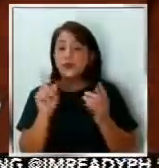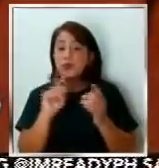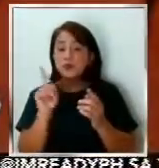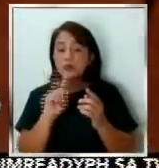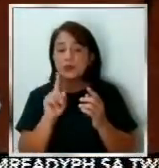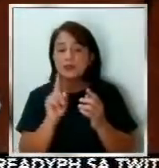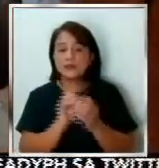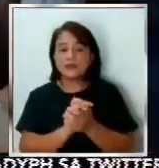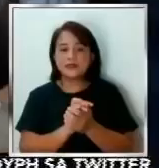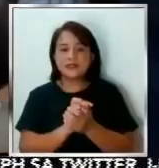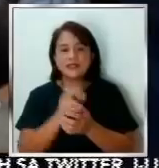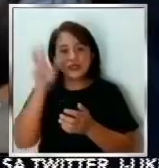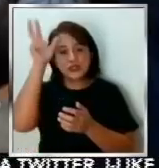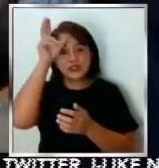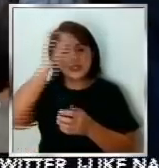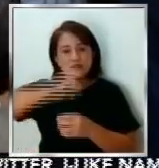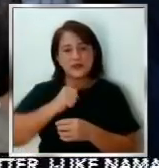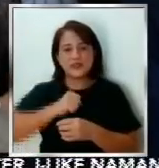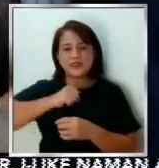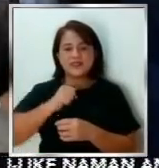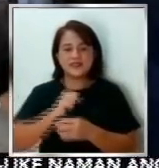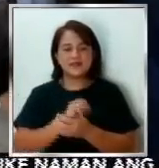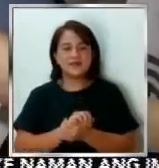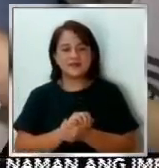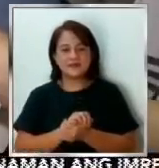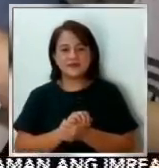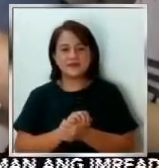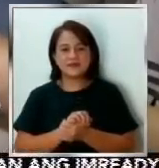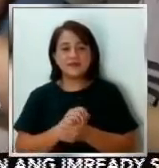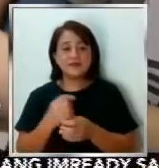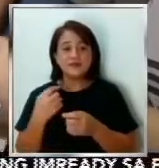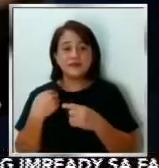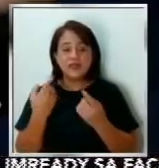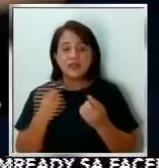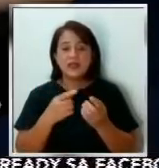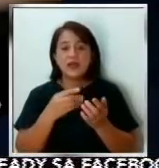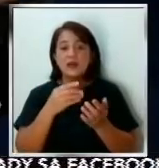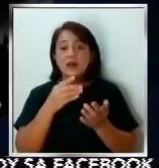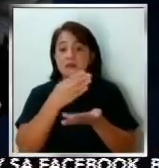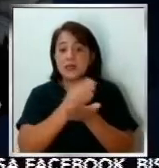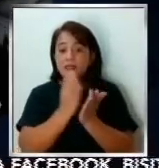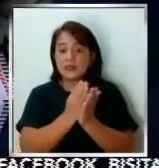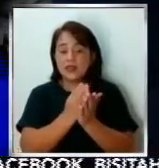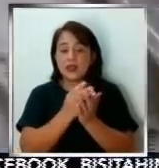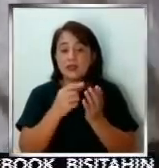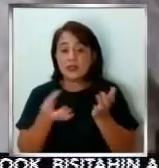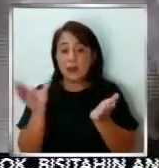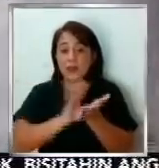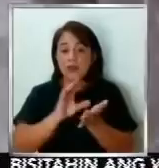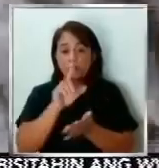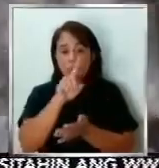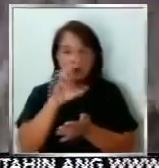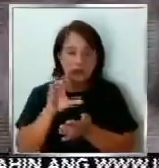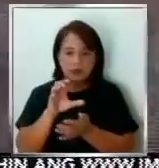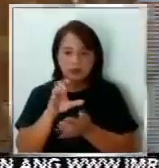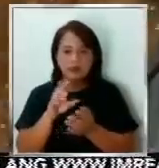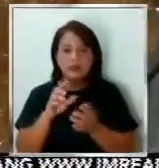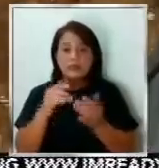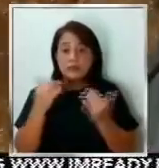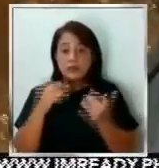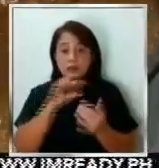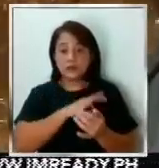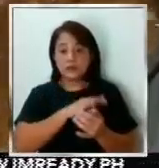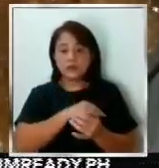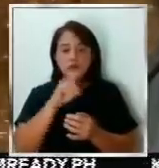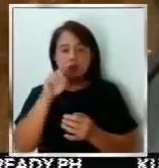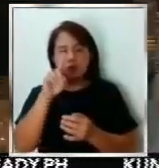chicken wings. Mula sa puhunan ng 1,000 piso, kumikita ng 800 hanggang 1,000 pesos kada